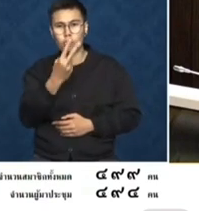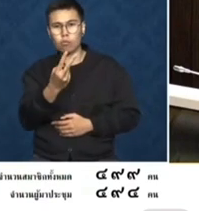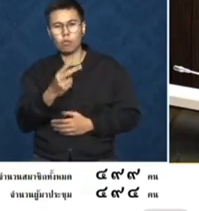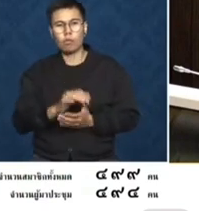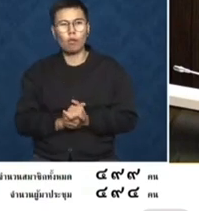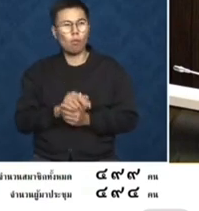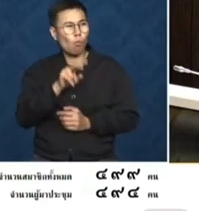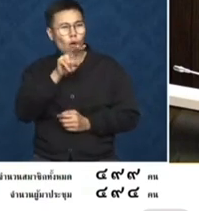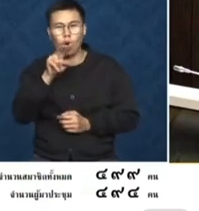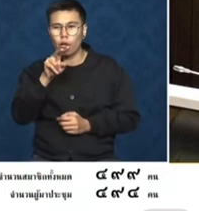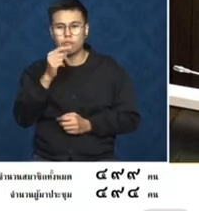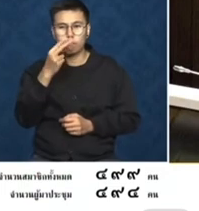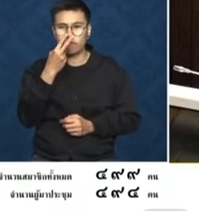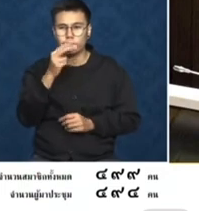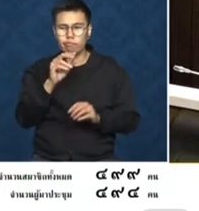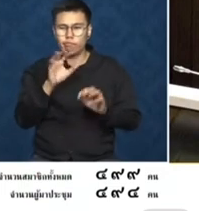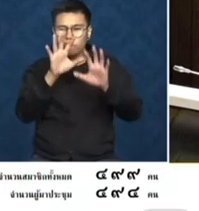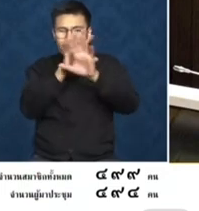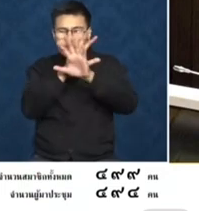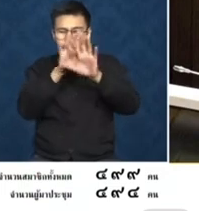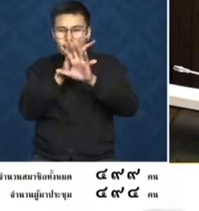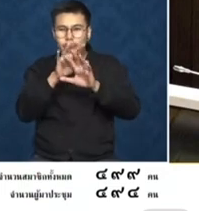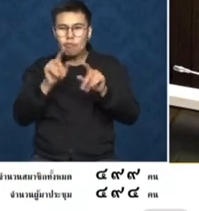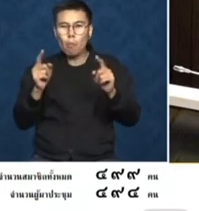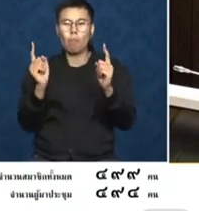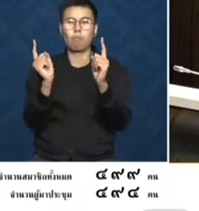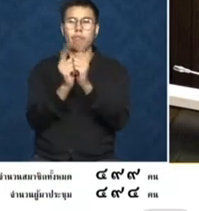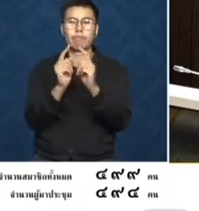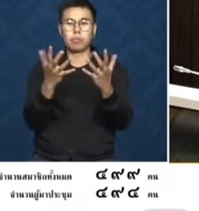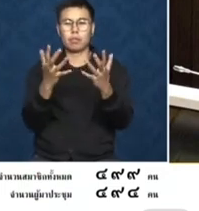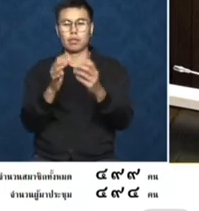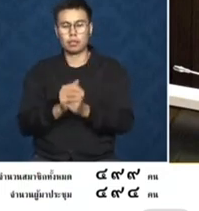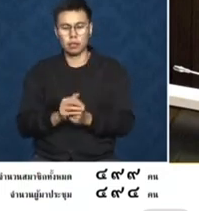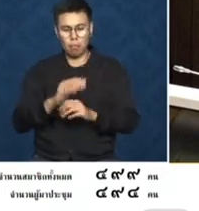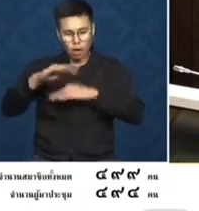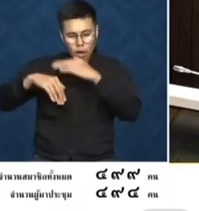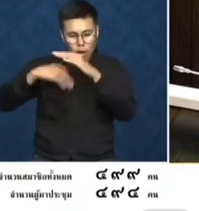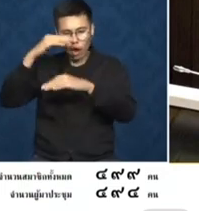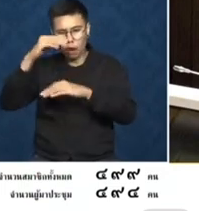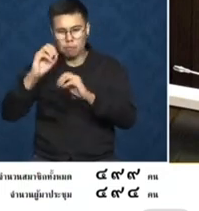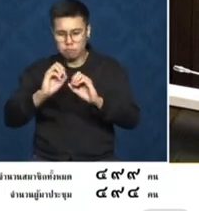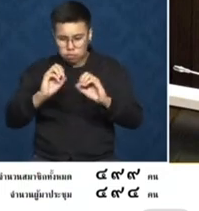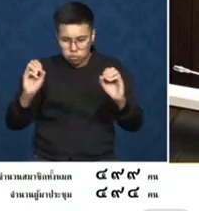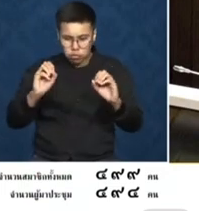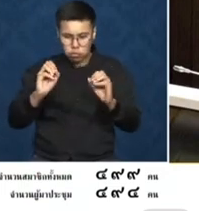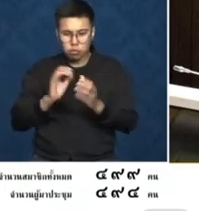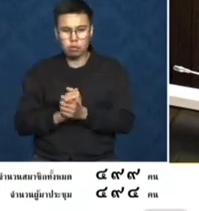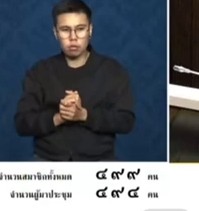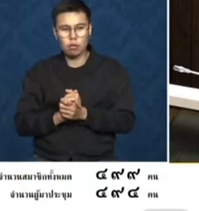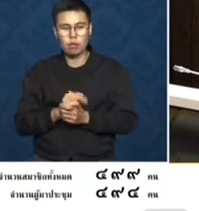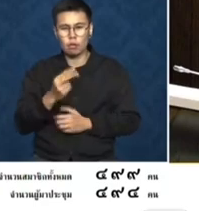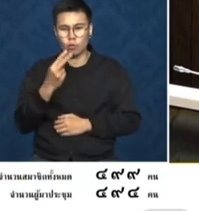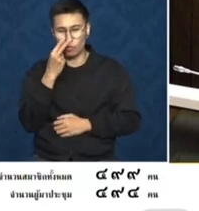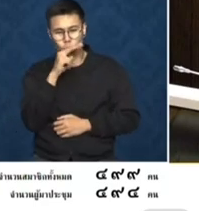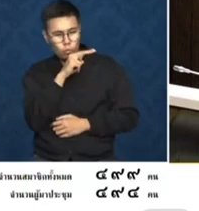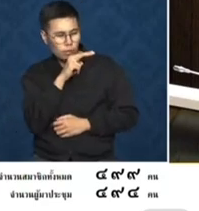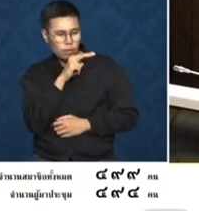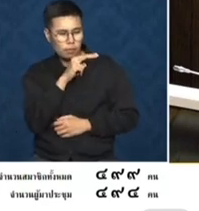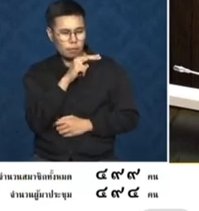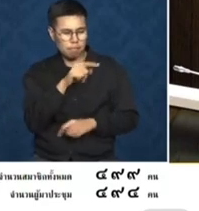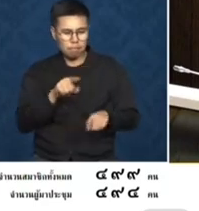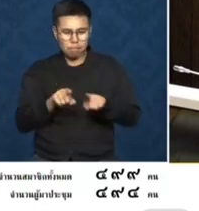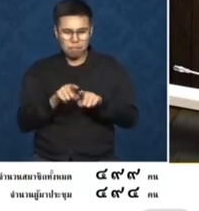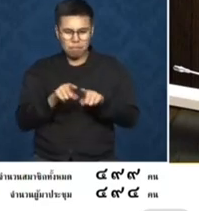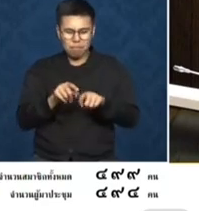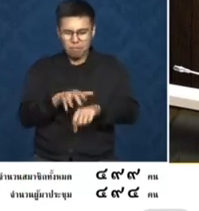าก็ไม่เจอใครมองไปข้างหลงก็ไม่เจอคนมองซ้ายเจอหวงซุยมองขวาเจอป่าช้